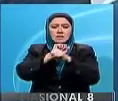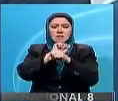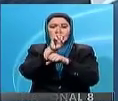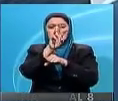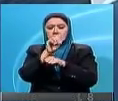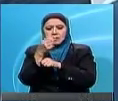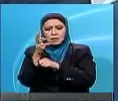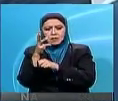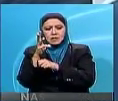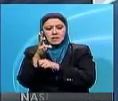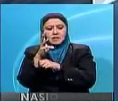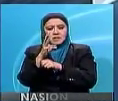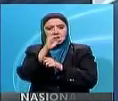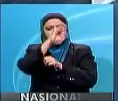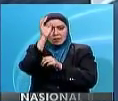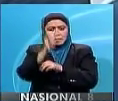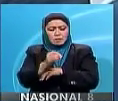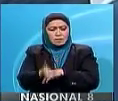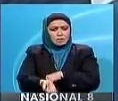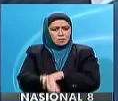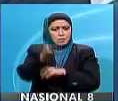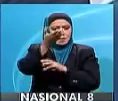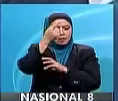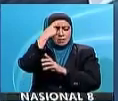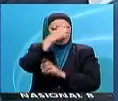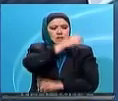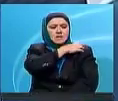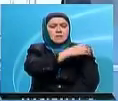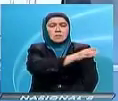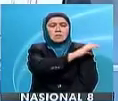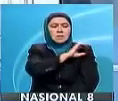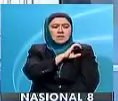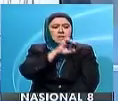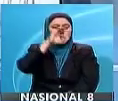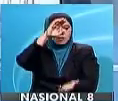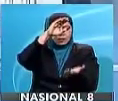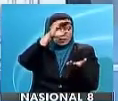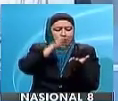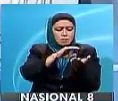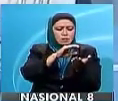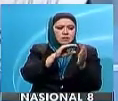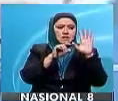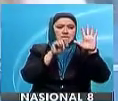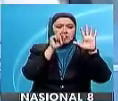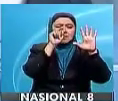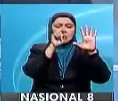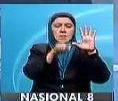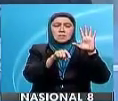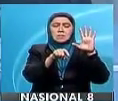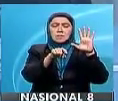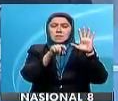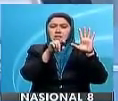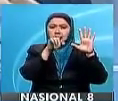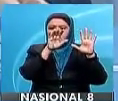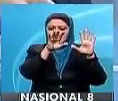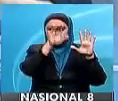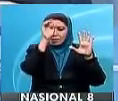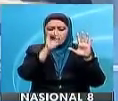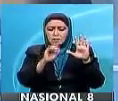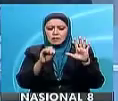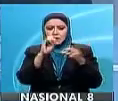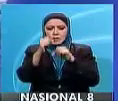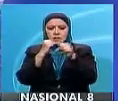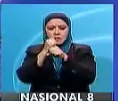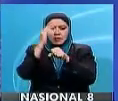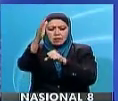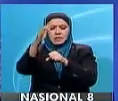2016. Peratusan kenaikan kadar gaji bagi pegawai eksekutif dijangka menurun sebanyak 5.57% tahun depan